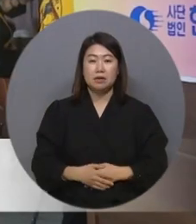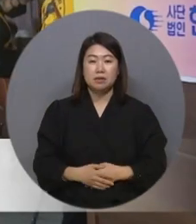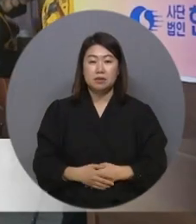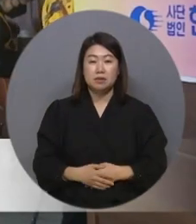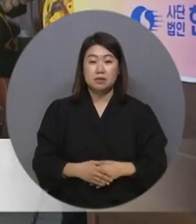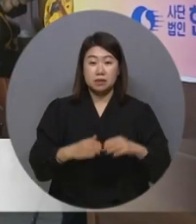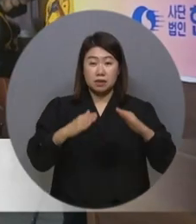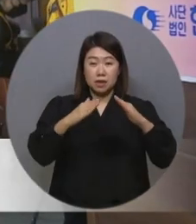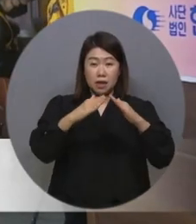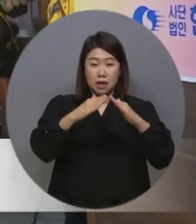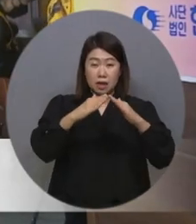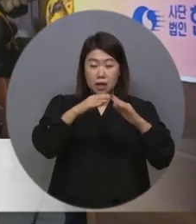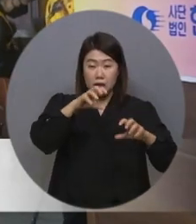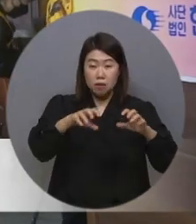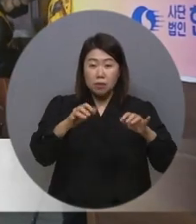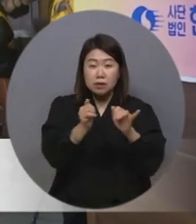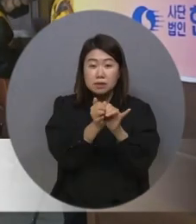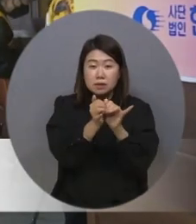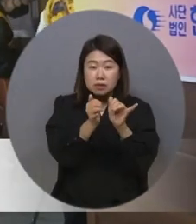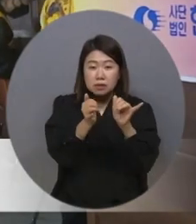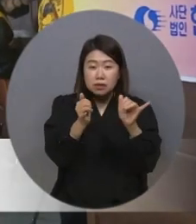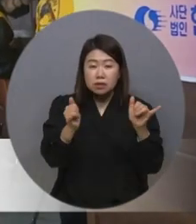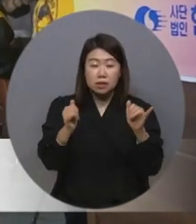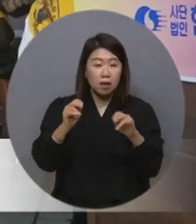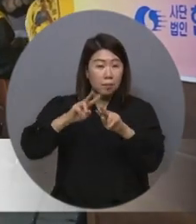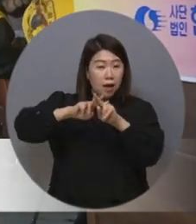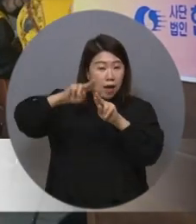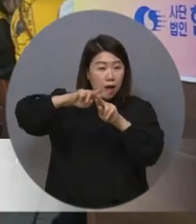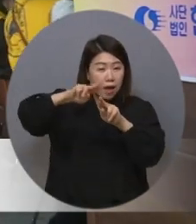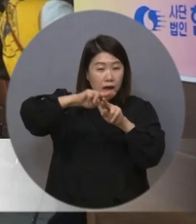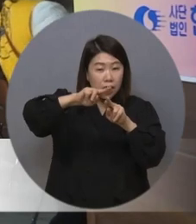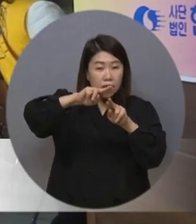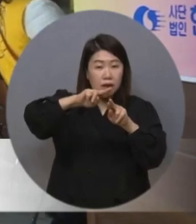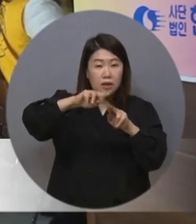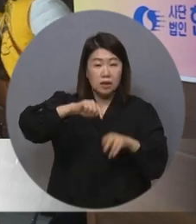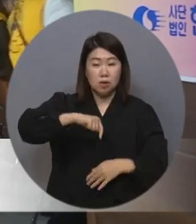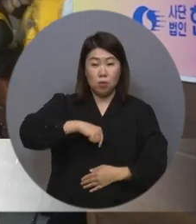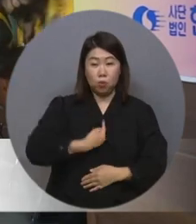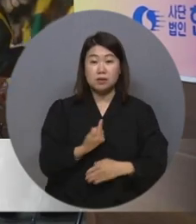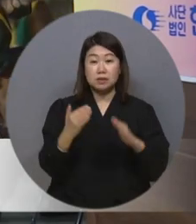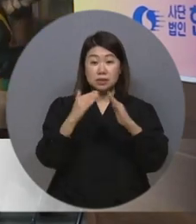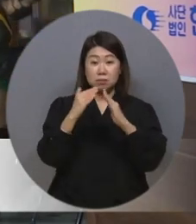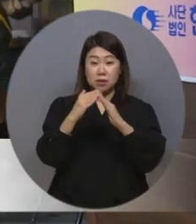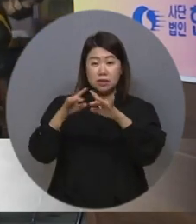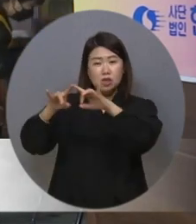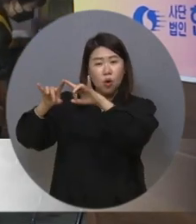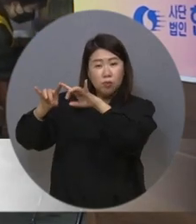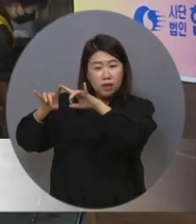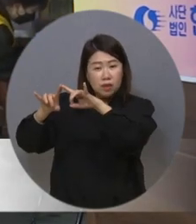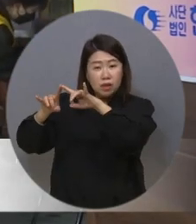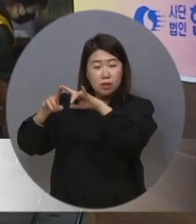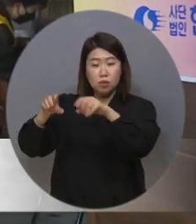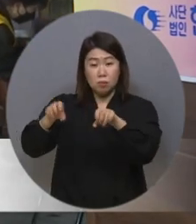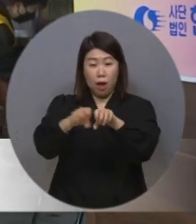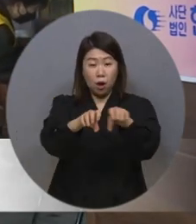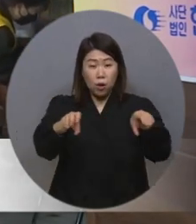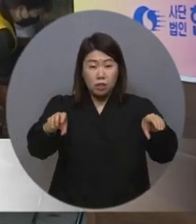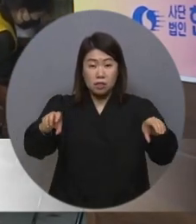마을 주민분들도 머리로는 좀 자기 집에 있는 뭐 전기라든지 뭐 배관이라든지 이런